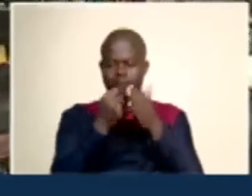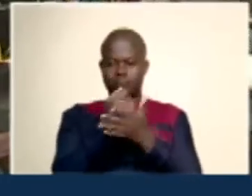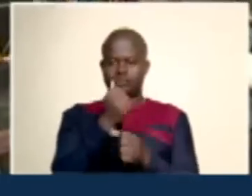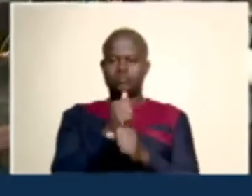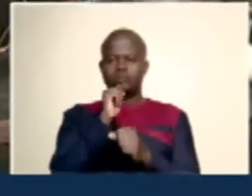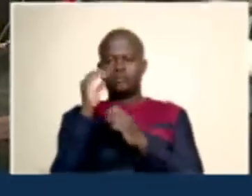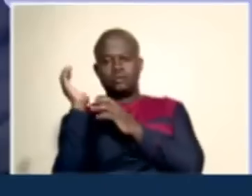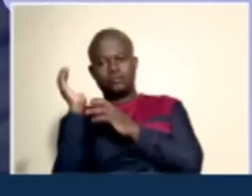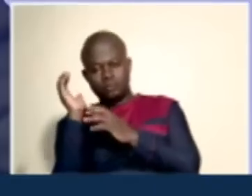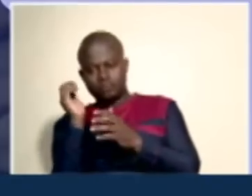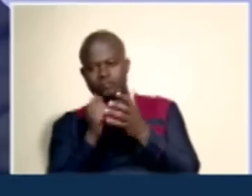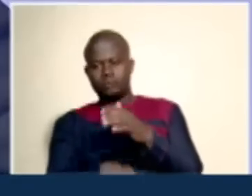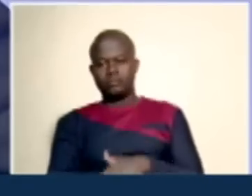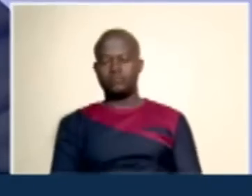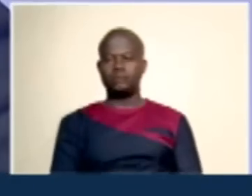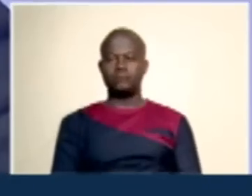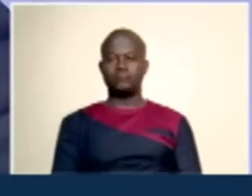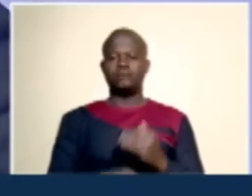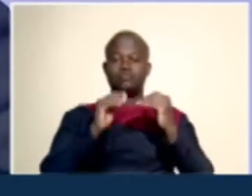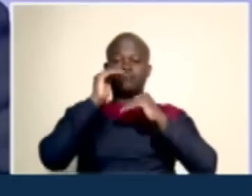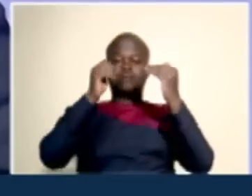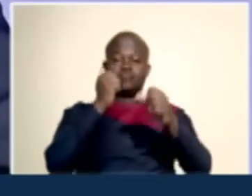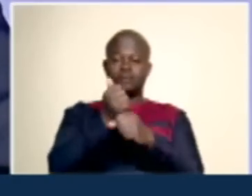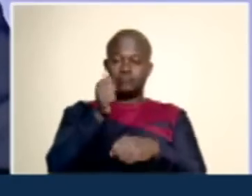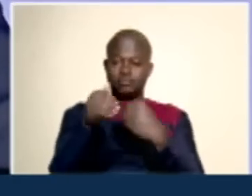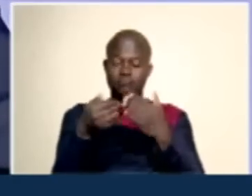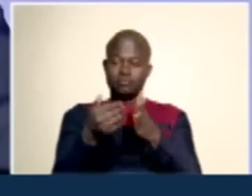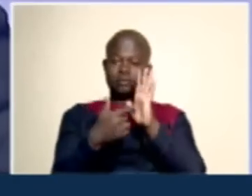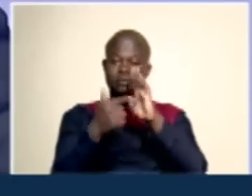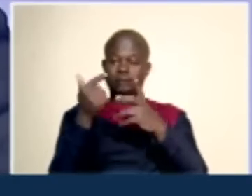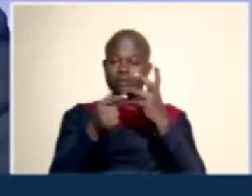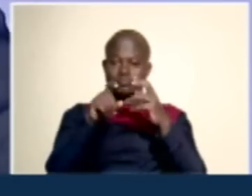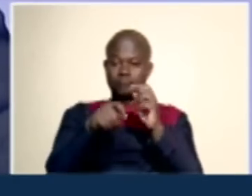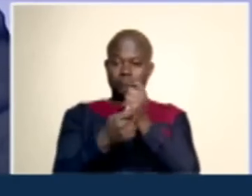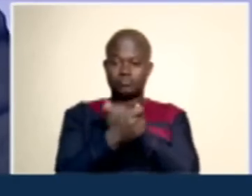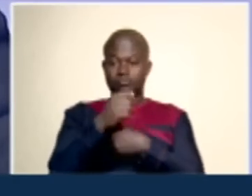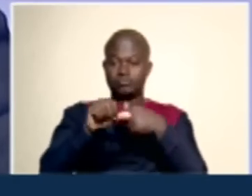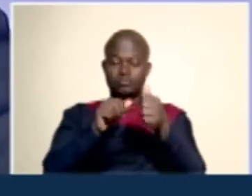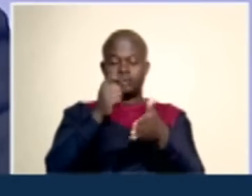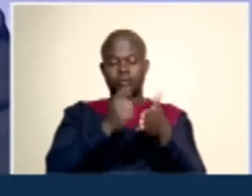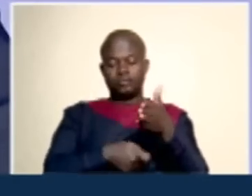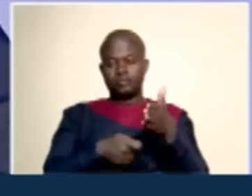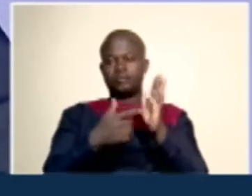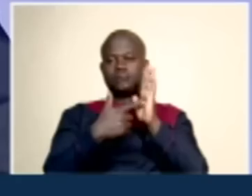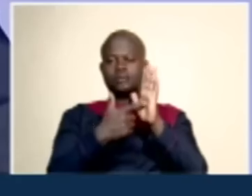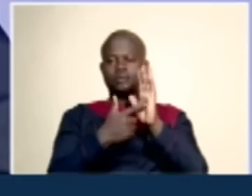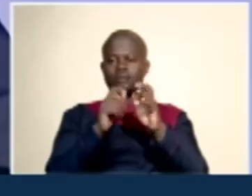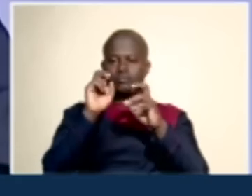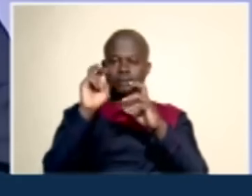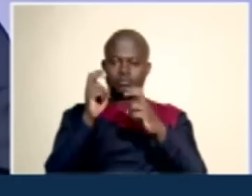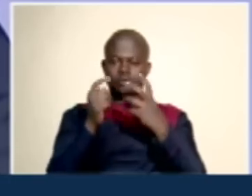badafite umuzigo w'umusoro. Urwego rw'abikorera twari tumaze igihe tugaragaza ko hari ibikwiye guhinduka mu bijyanye n'imisoro, tugaragaza ko